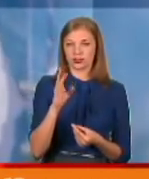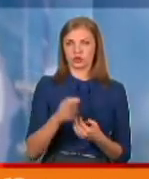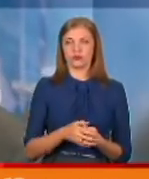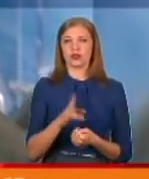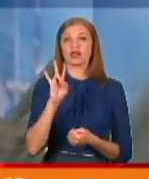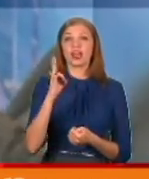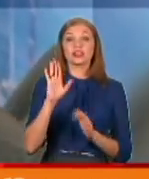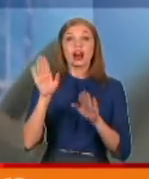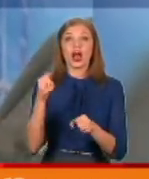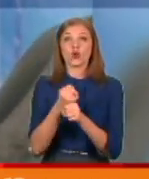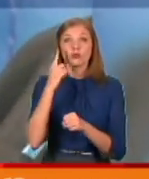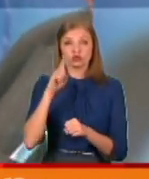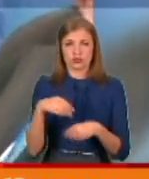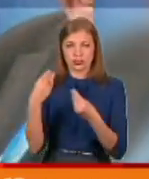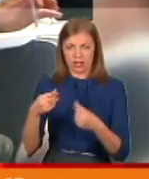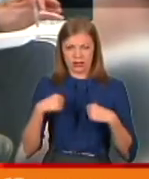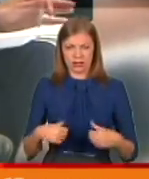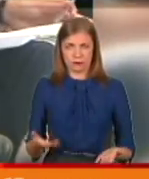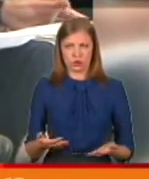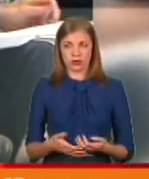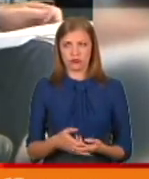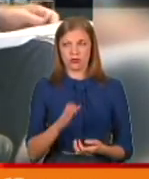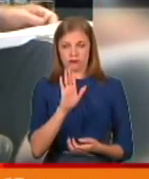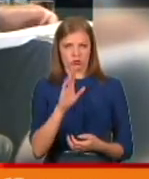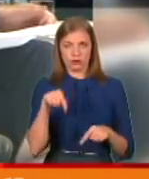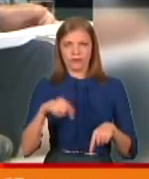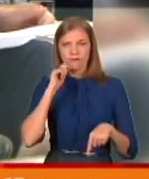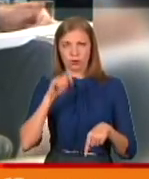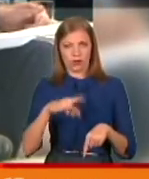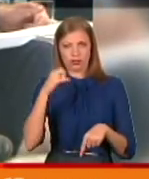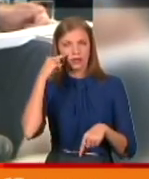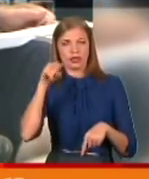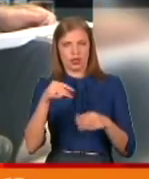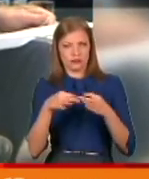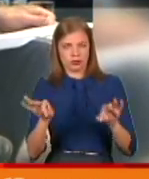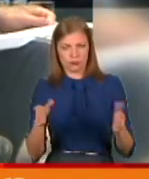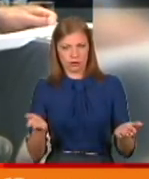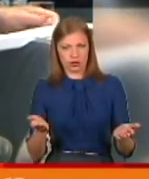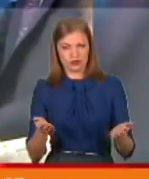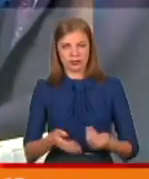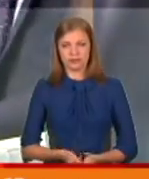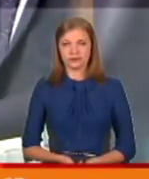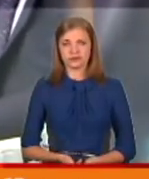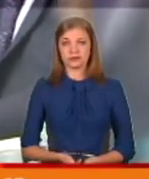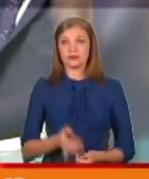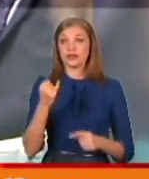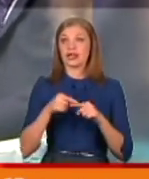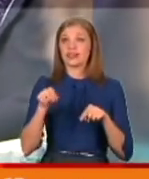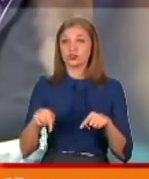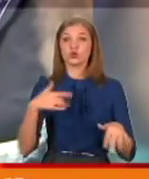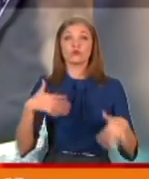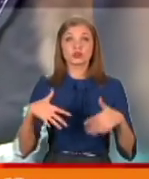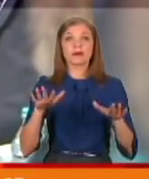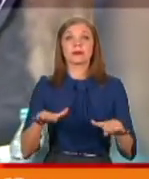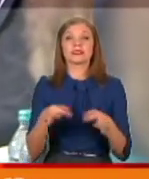Хай Наталя робить, що знає, дайте їй спокій. Але тут в Україні не китайська демократія. І в цьому слабке